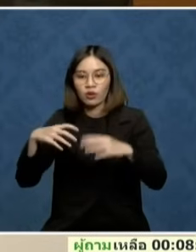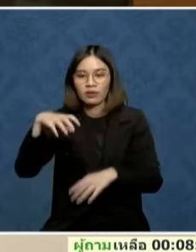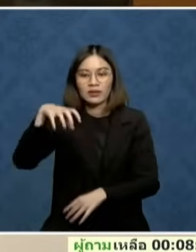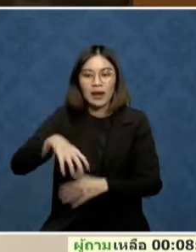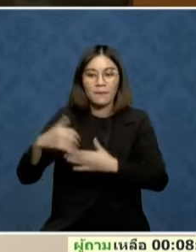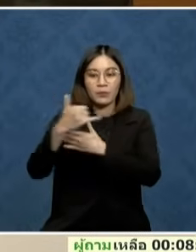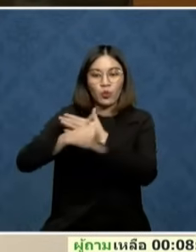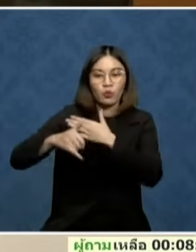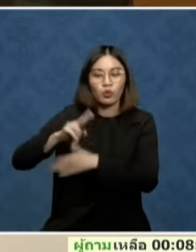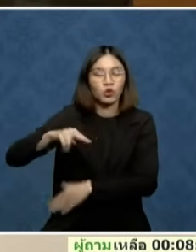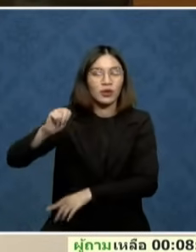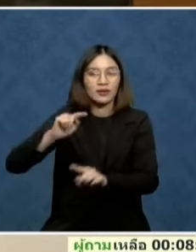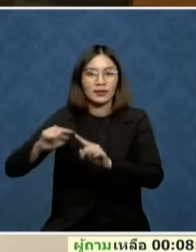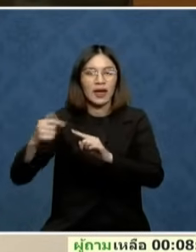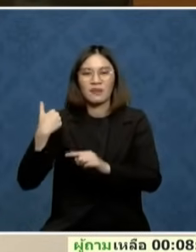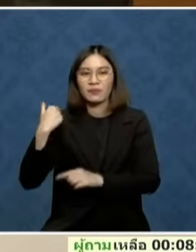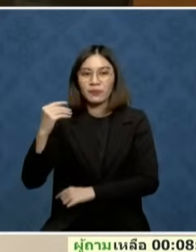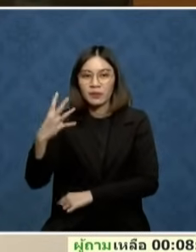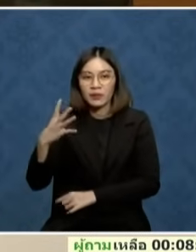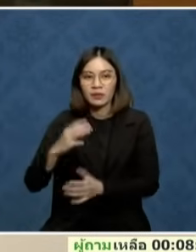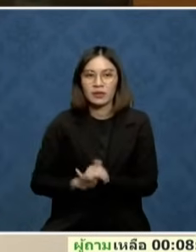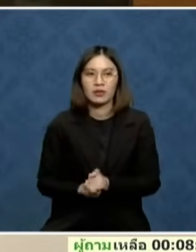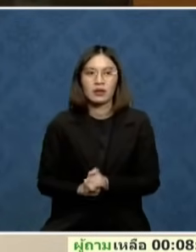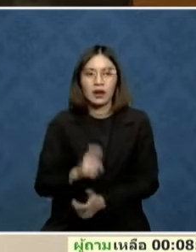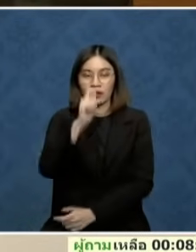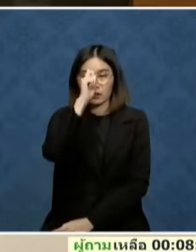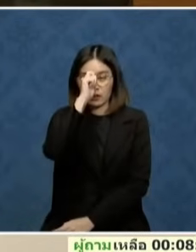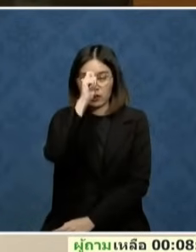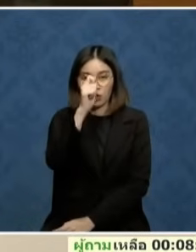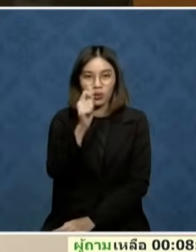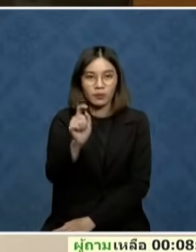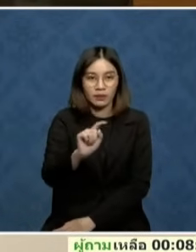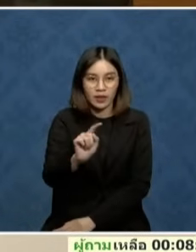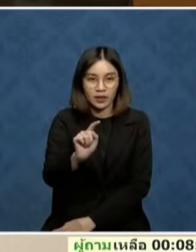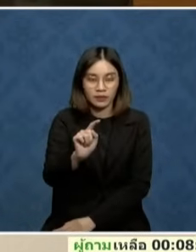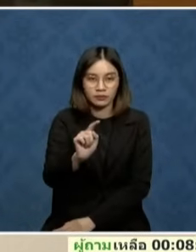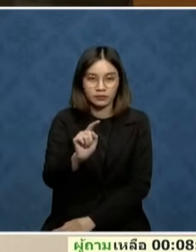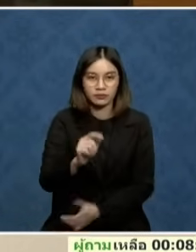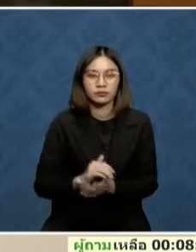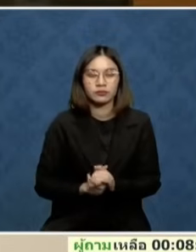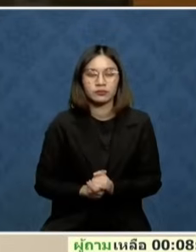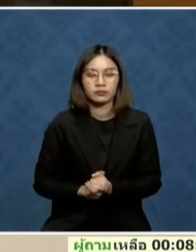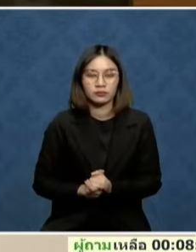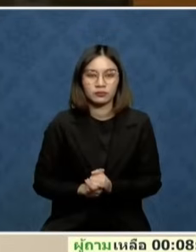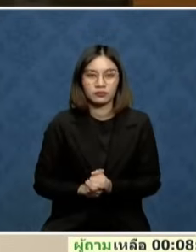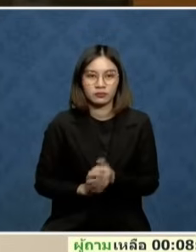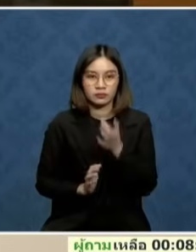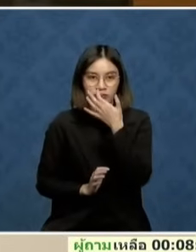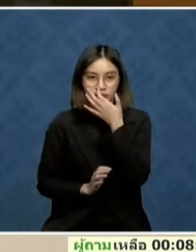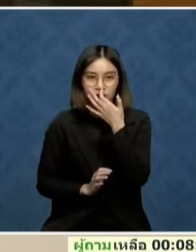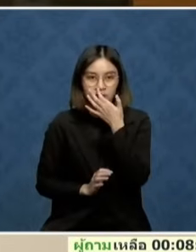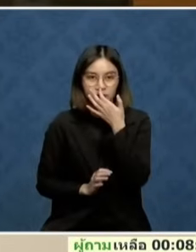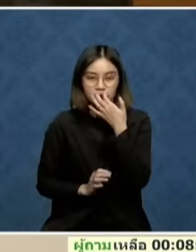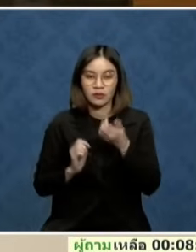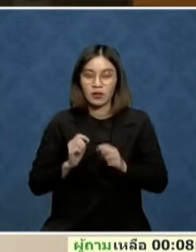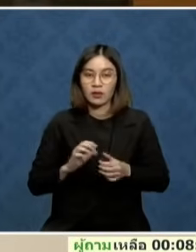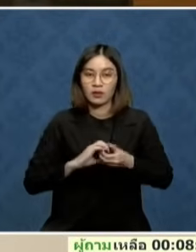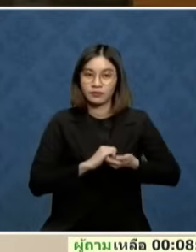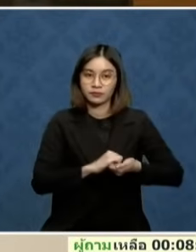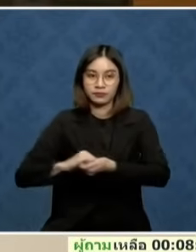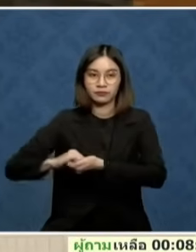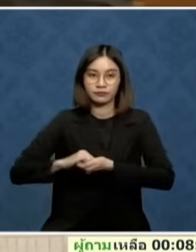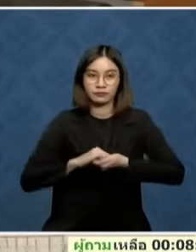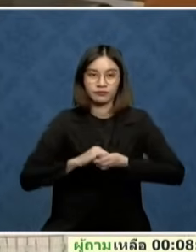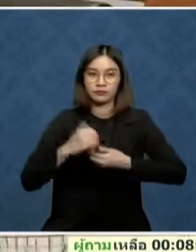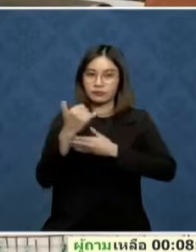รือสหประชาชาติอย่างไรก็ตามเราก็เคารพในการที่เรามีความสัมพันธ์กับ